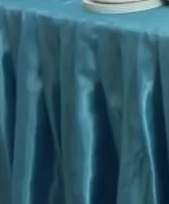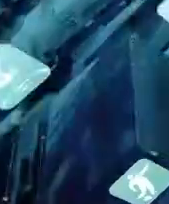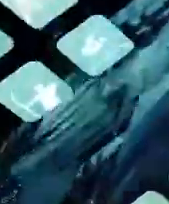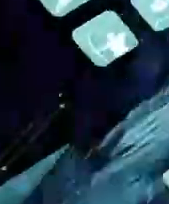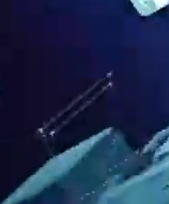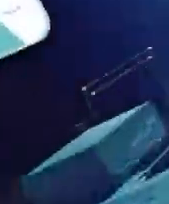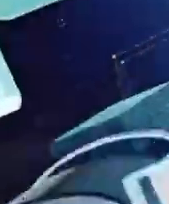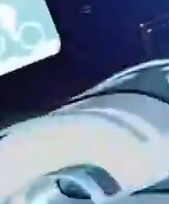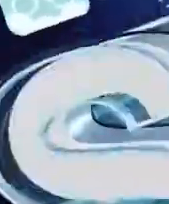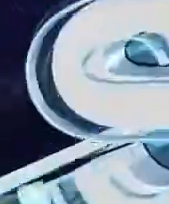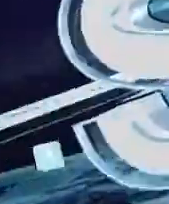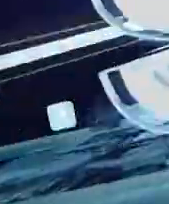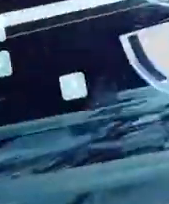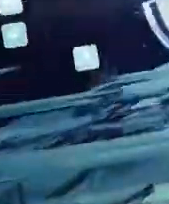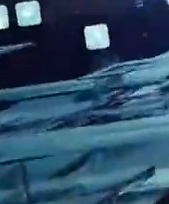ауданынан.